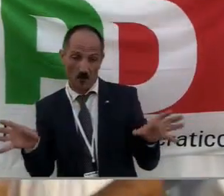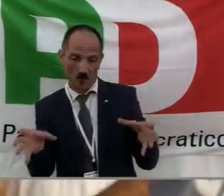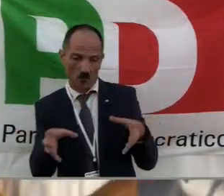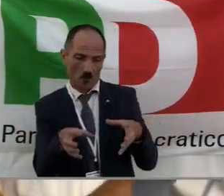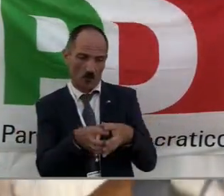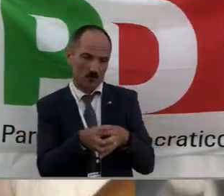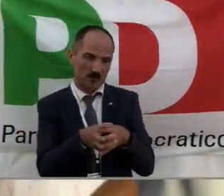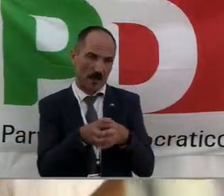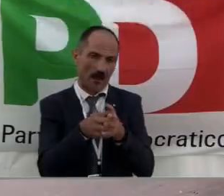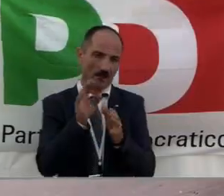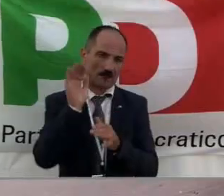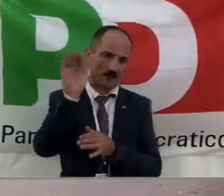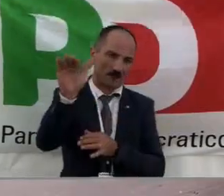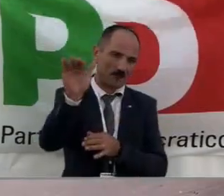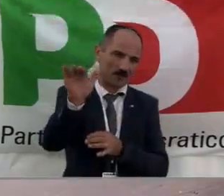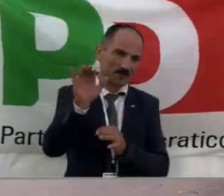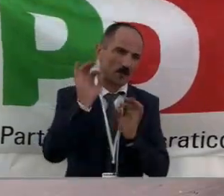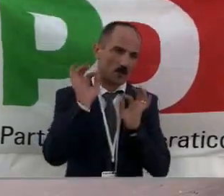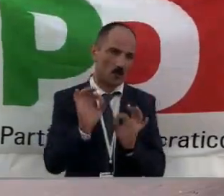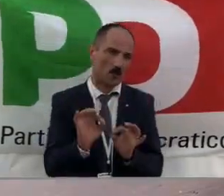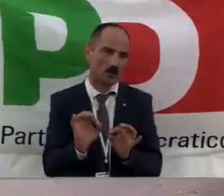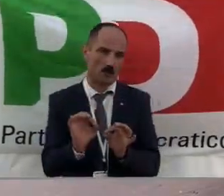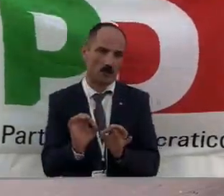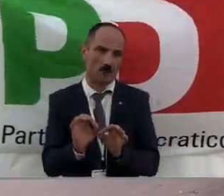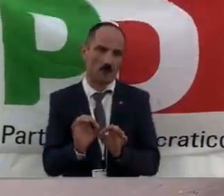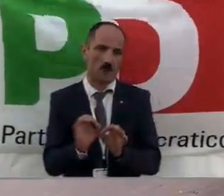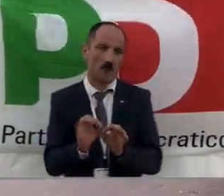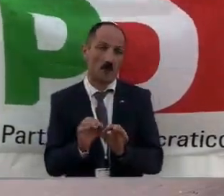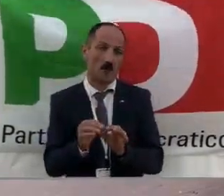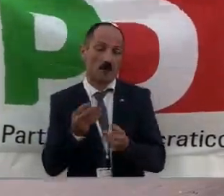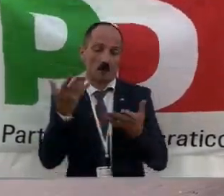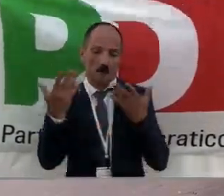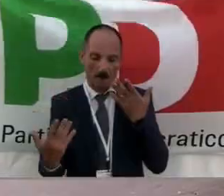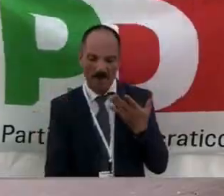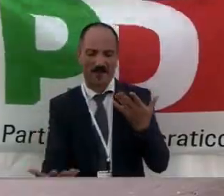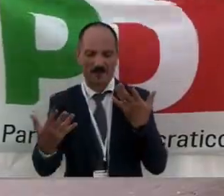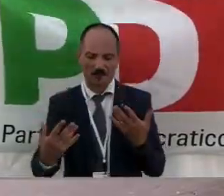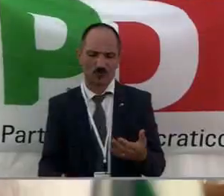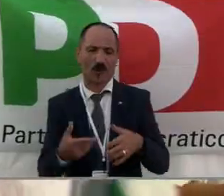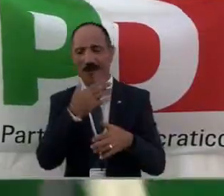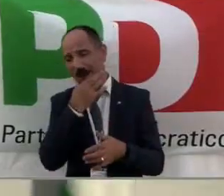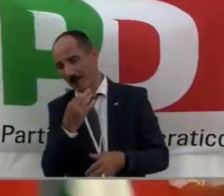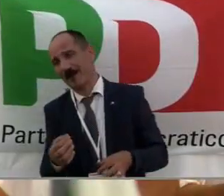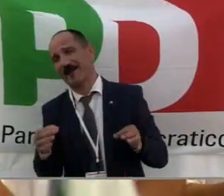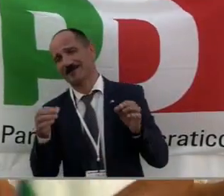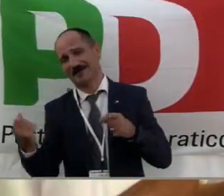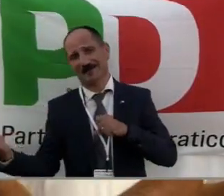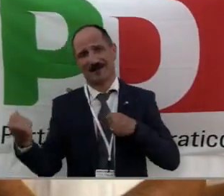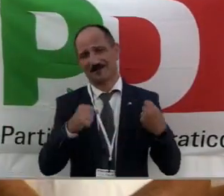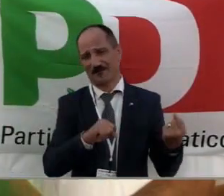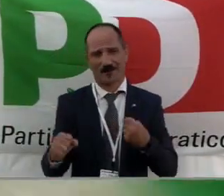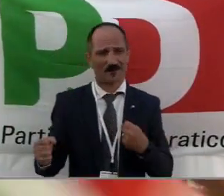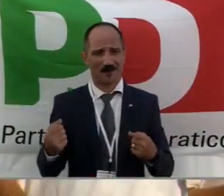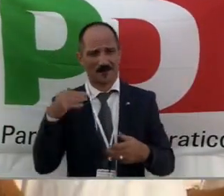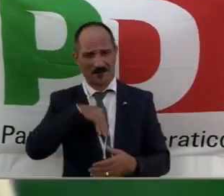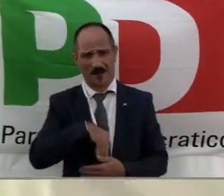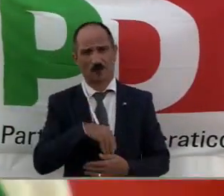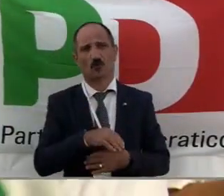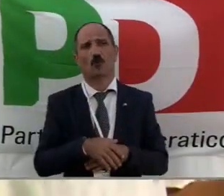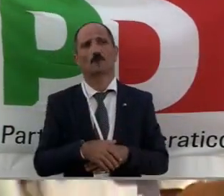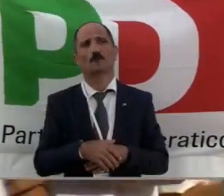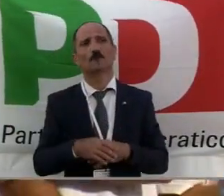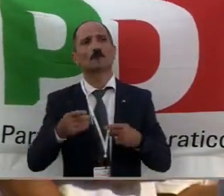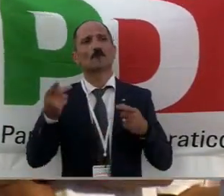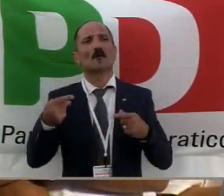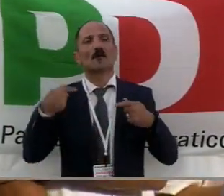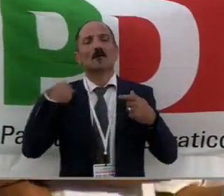destino che senta su di sé il peso e la bellezza di questa sfida, che senta su